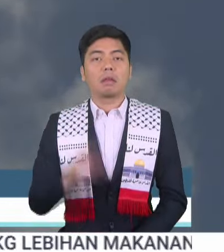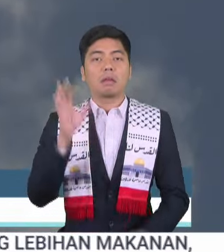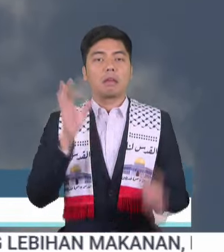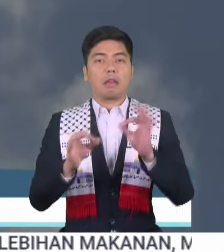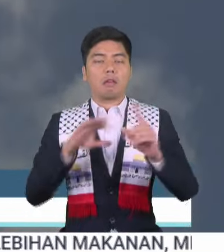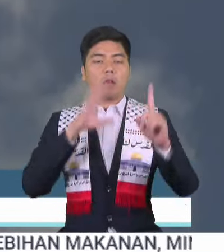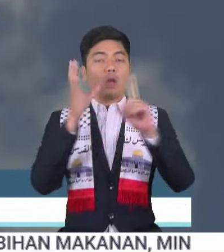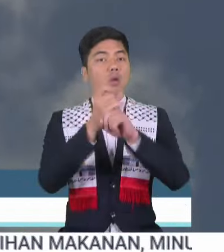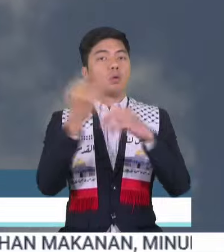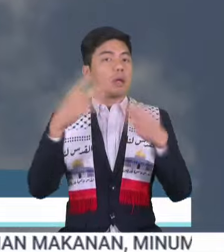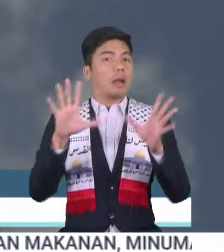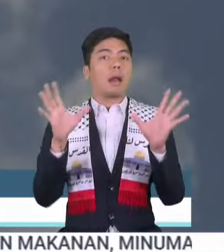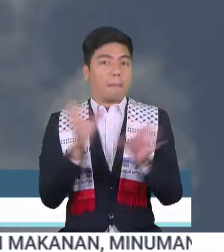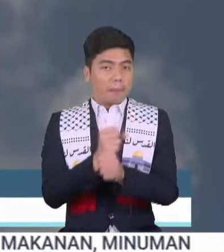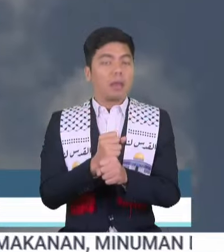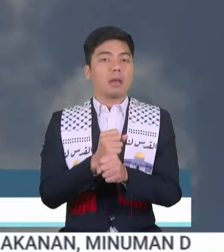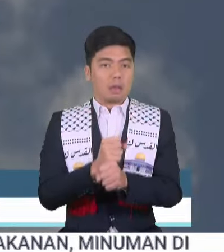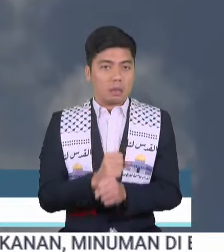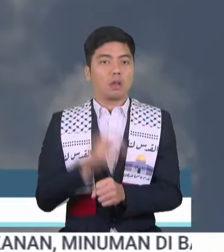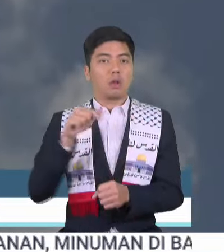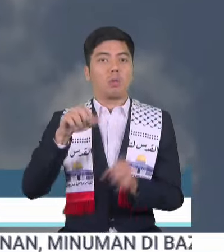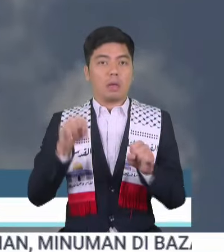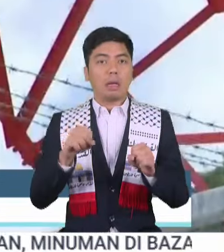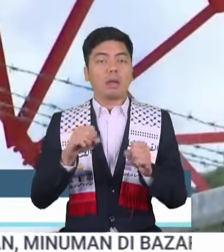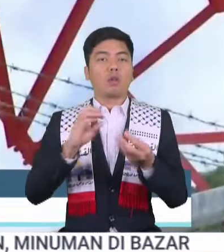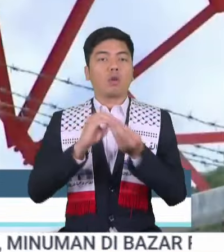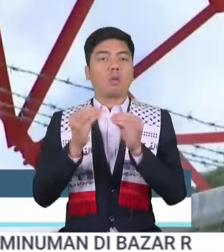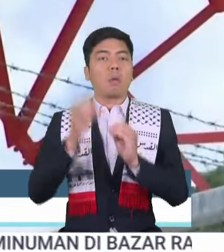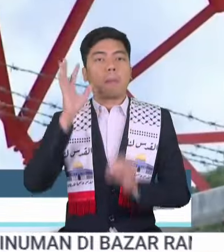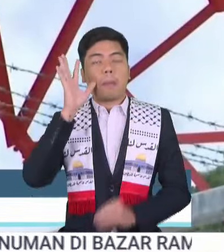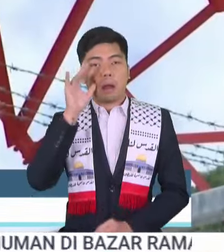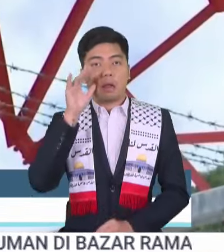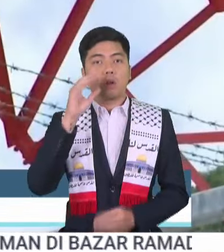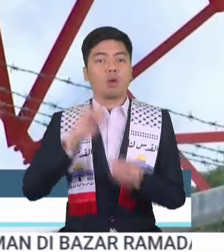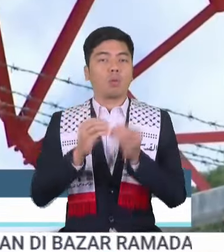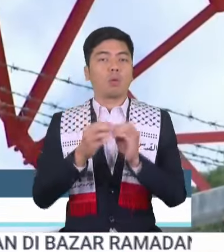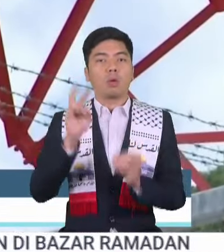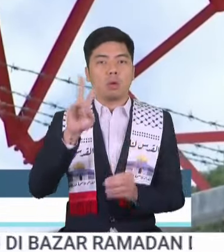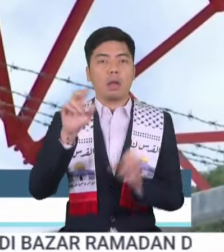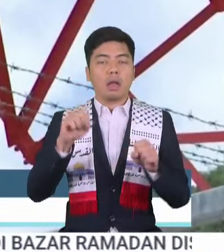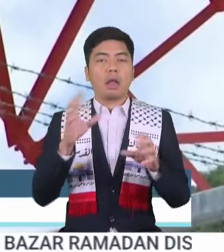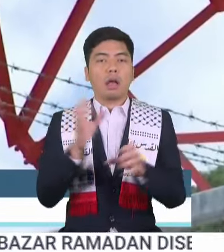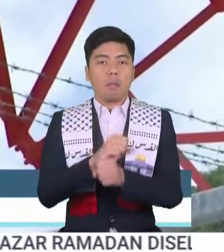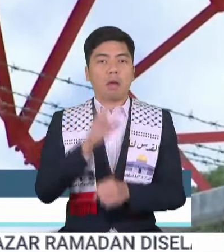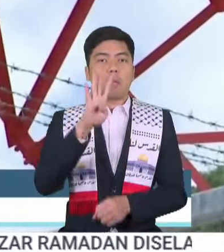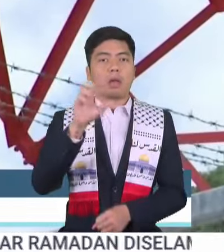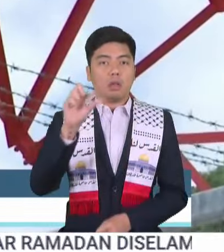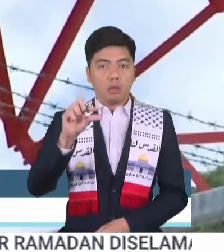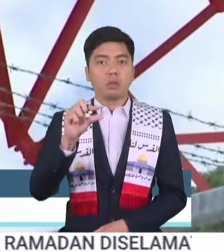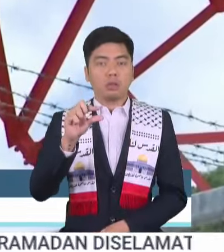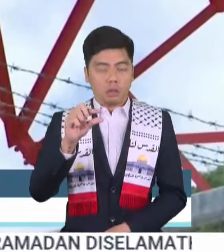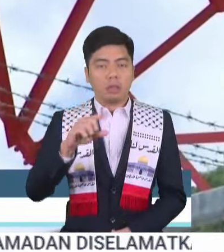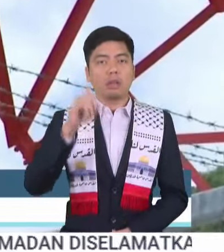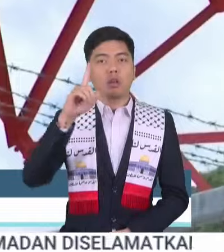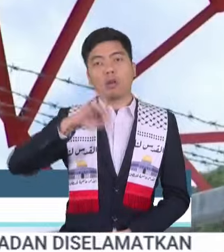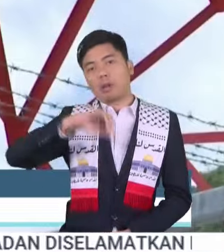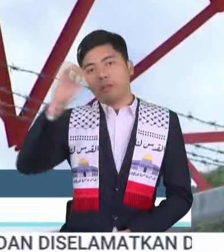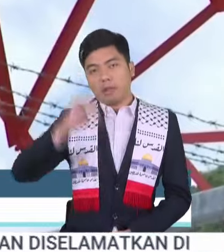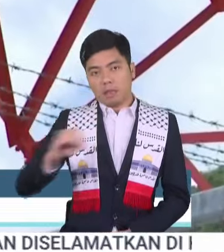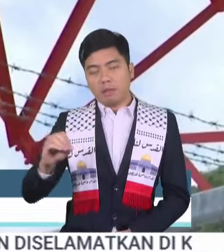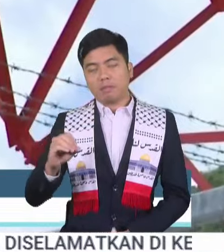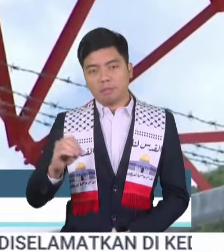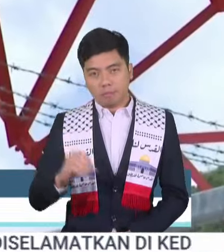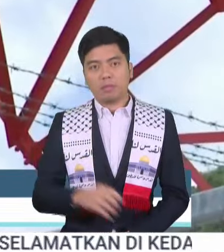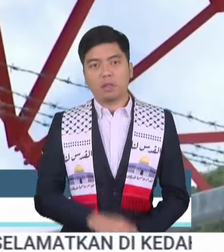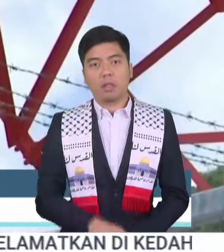Jika sasaran berjaya dicapai, Melaka bakal menjadi negeri kedua mempunyai capaian liputan 4G 100% selepas Lembah Kelang.